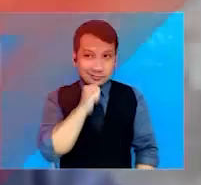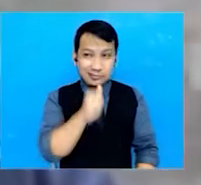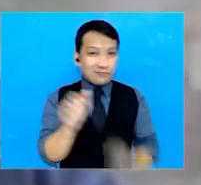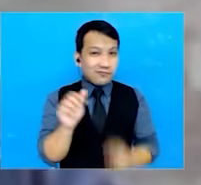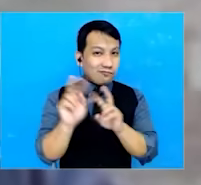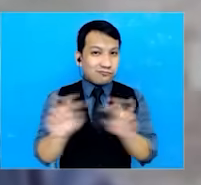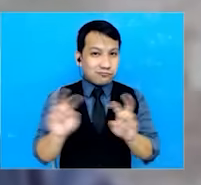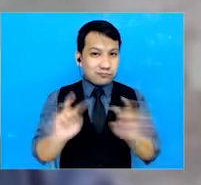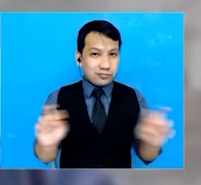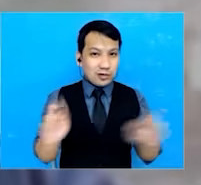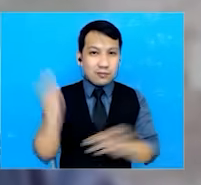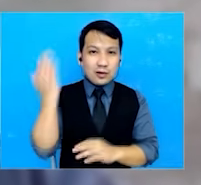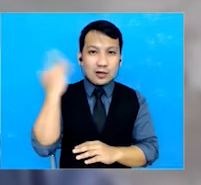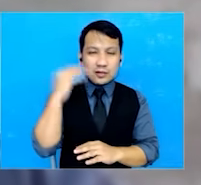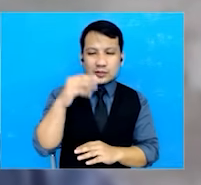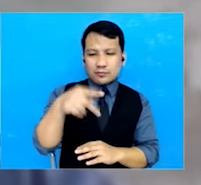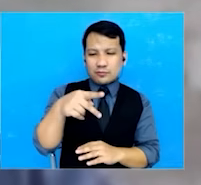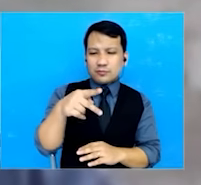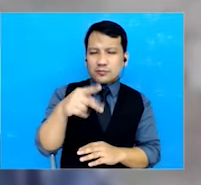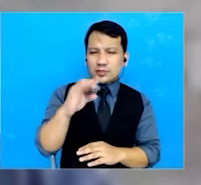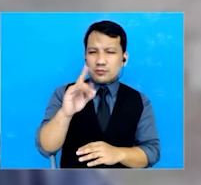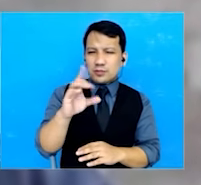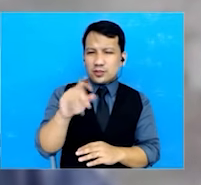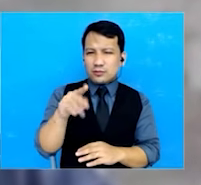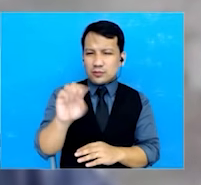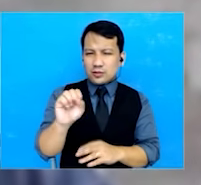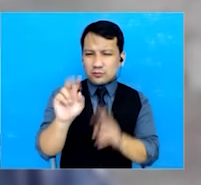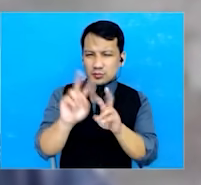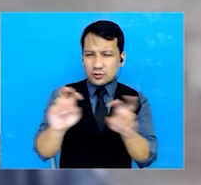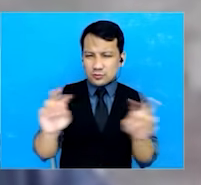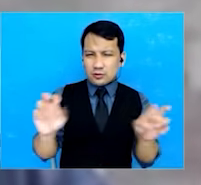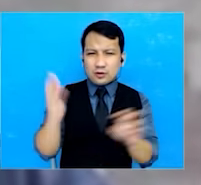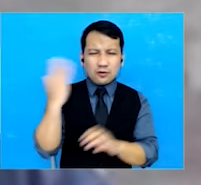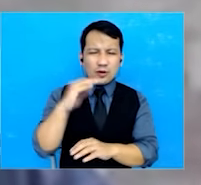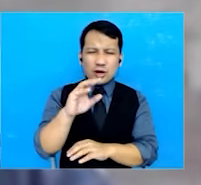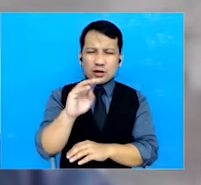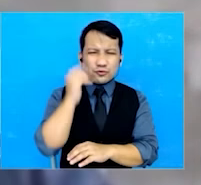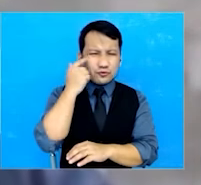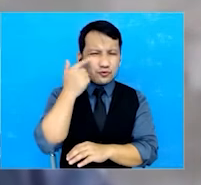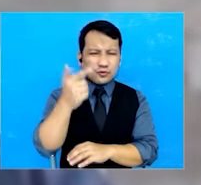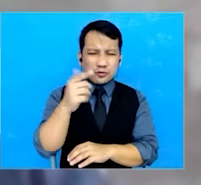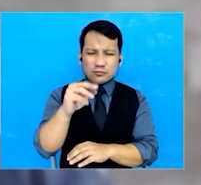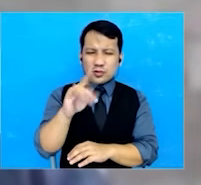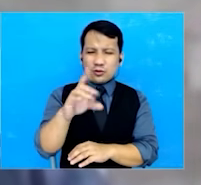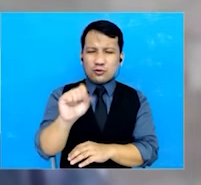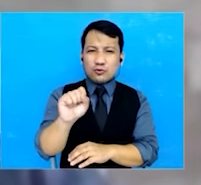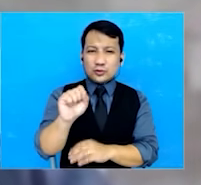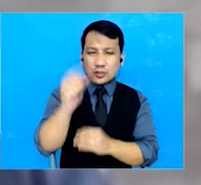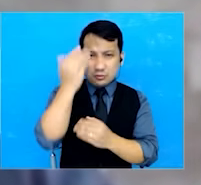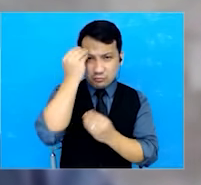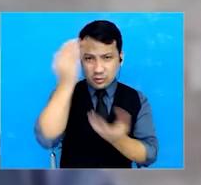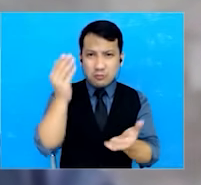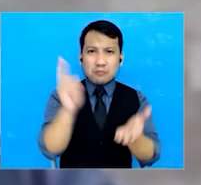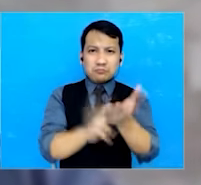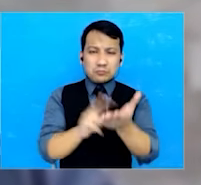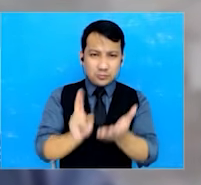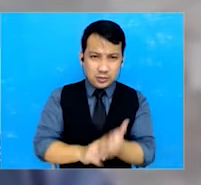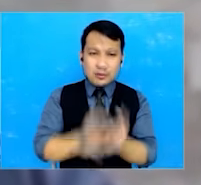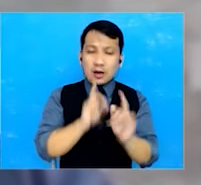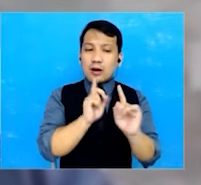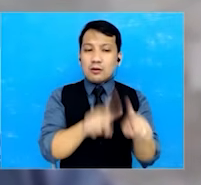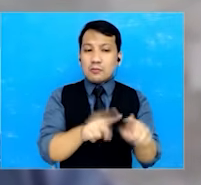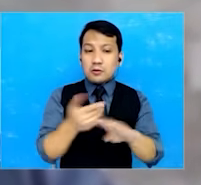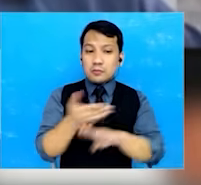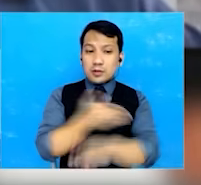kay dating PSDBM Inspection Chief George Mendoza, may nag-utos sa kanila na pirmahan ang report habang nasa China